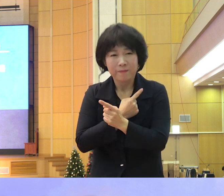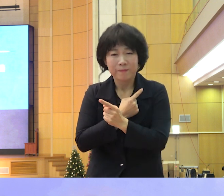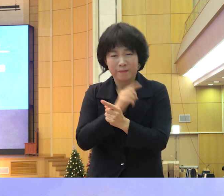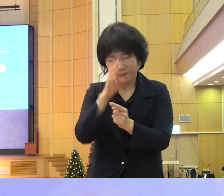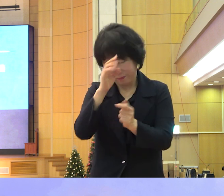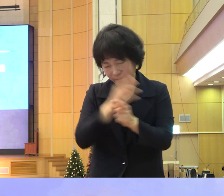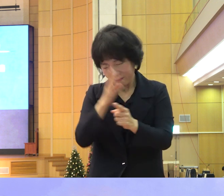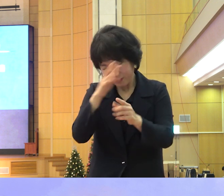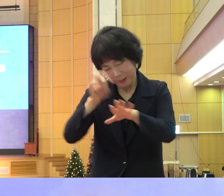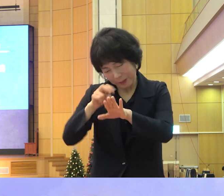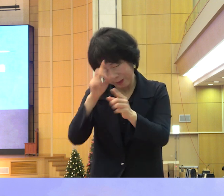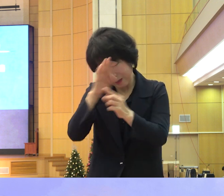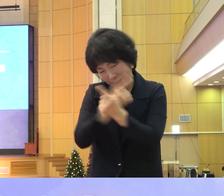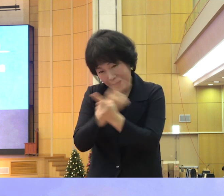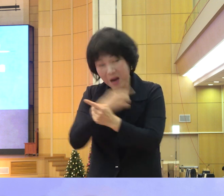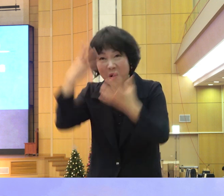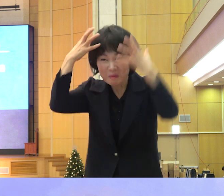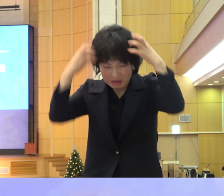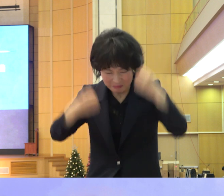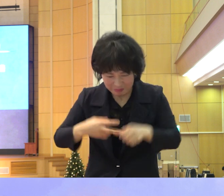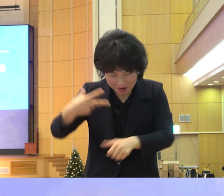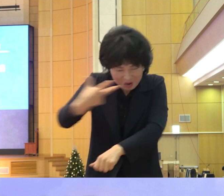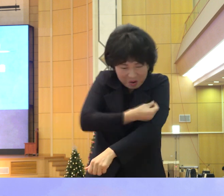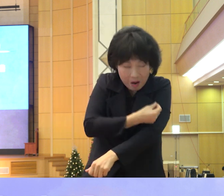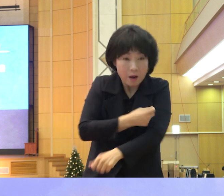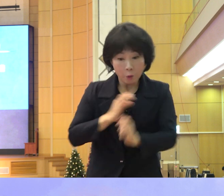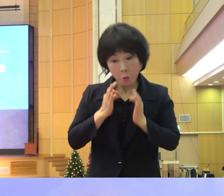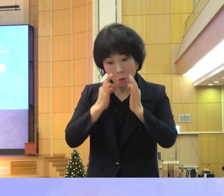머리 다 빠져가면서 의사 선생님을 바라보면서